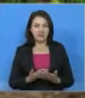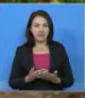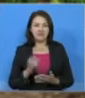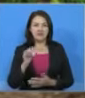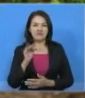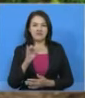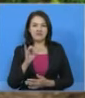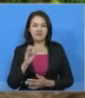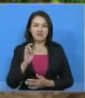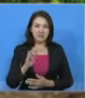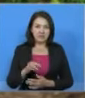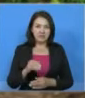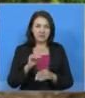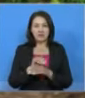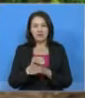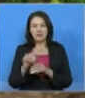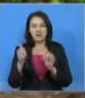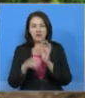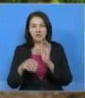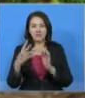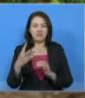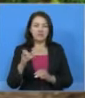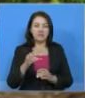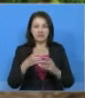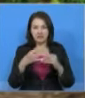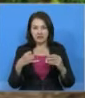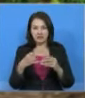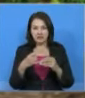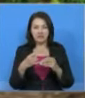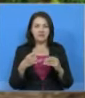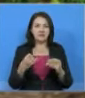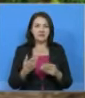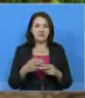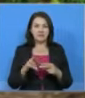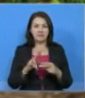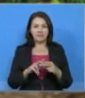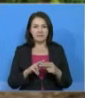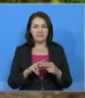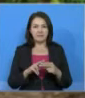фрегат қоямыз. Ол да сол 64 гектарға. Оның да